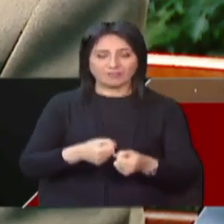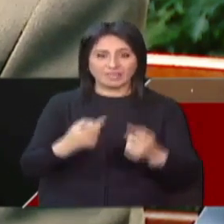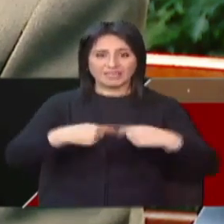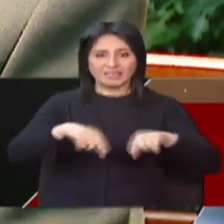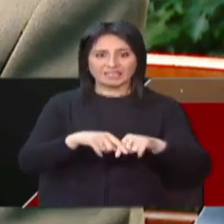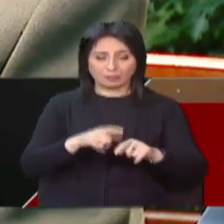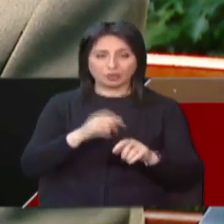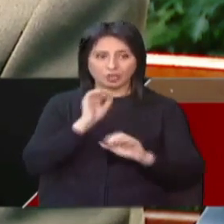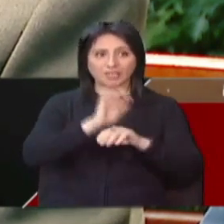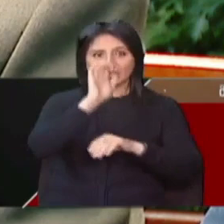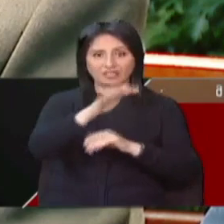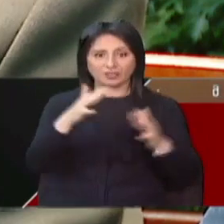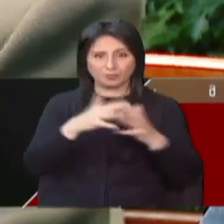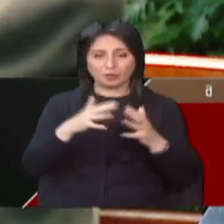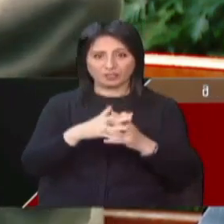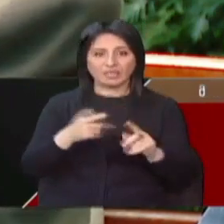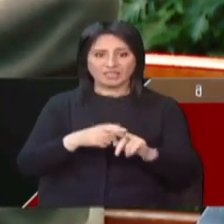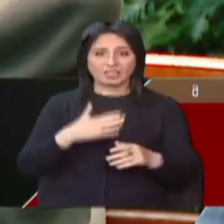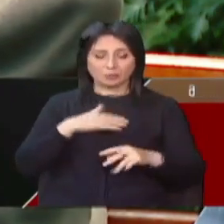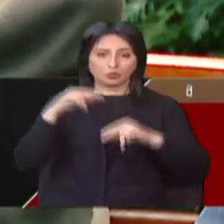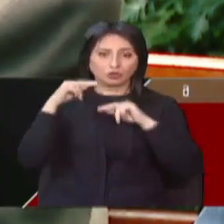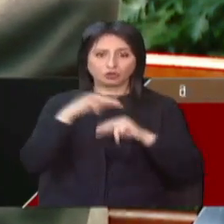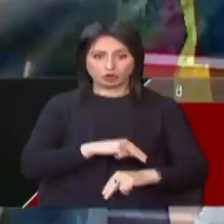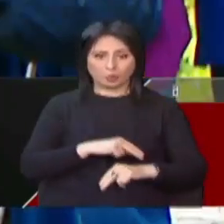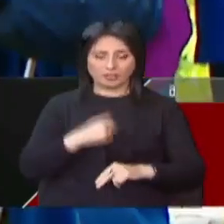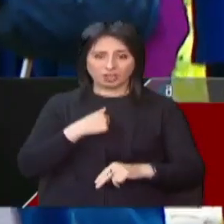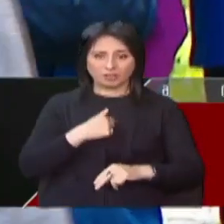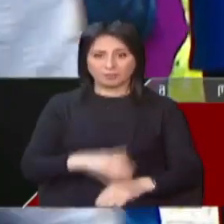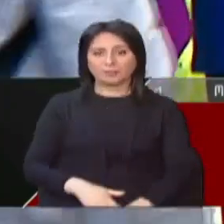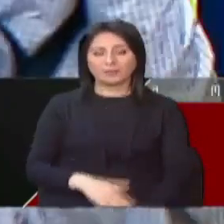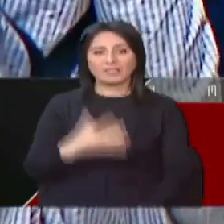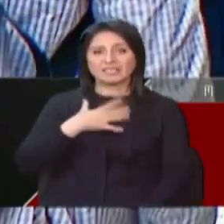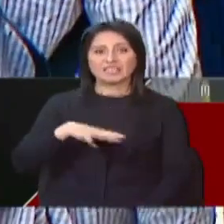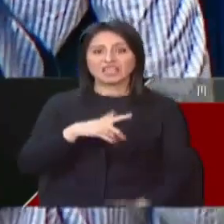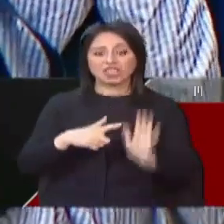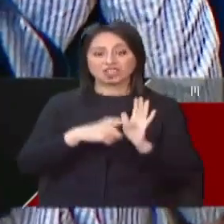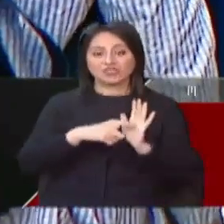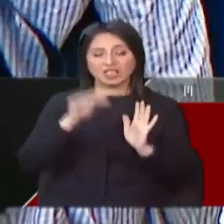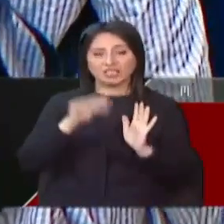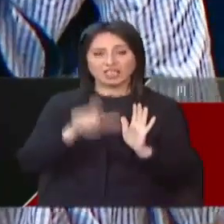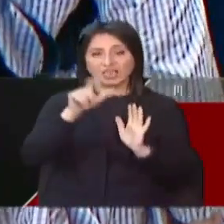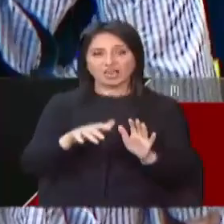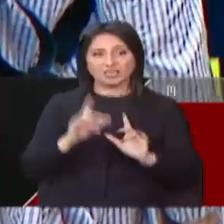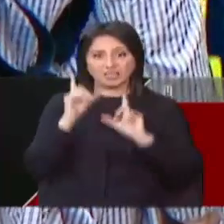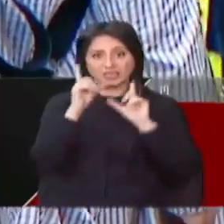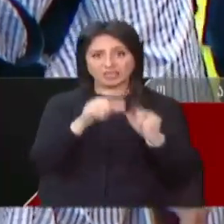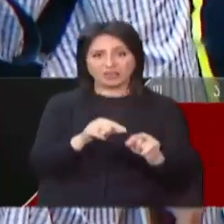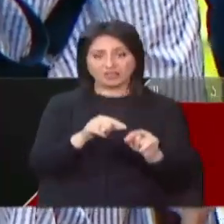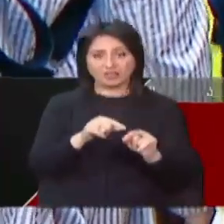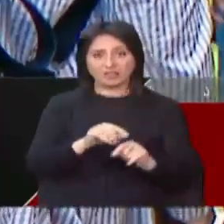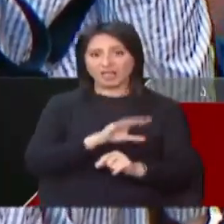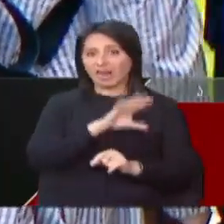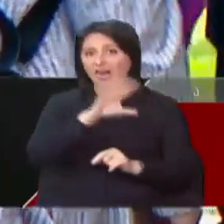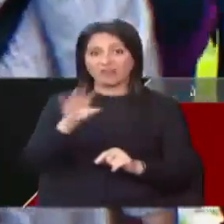და იგზავნებოდა მერე ფრონტზე. აი ეს იყო ჩემი წვლილი. საქართველოდან 700,000 კაცი წავიდა. აქეთ კამერები.